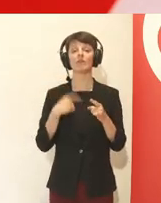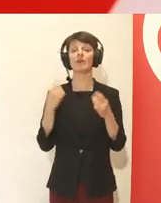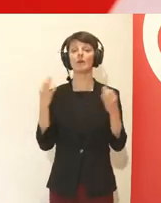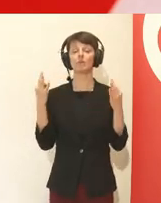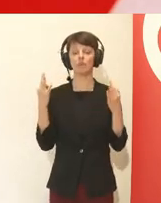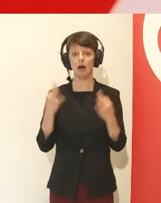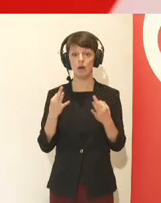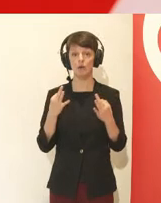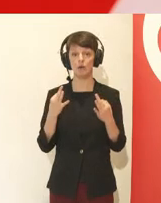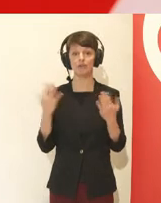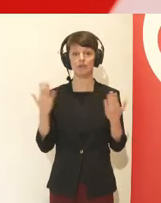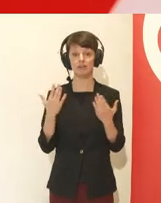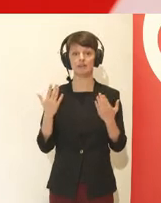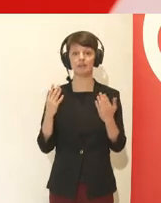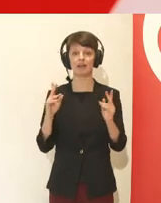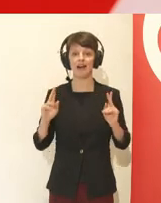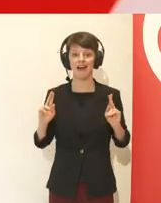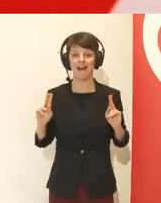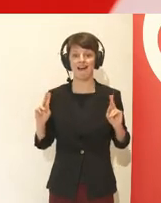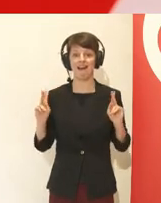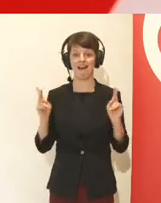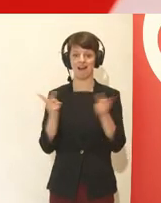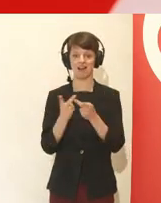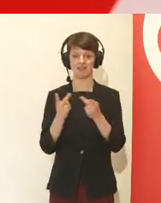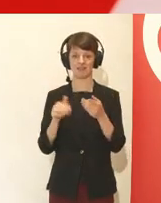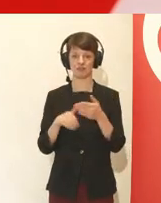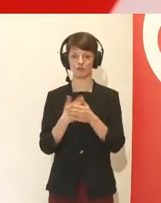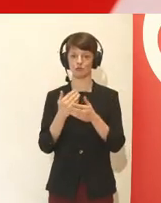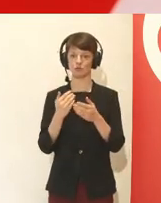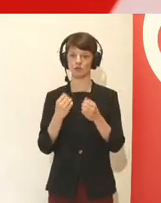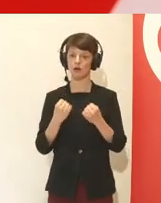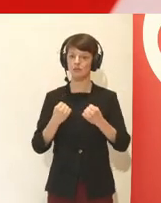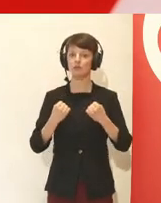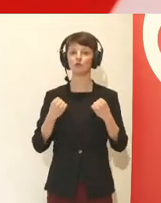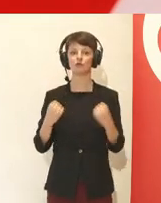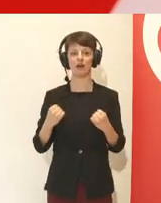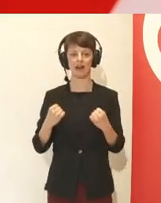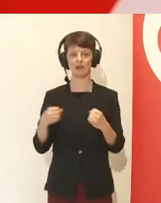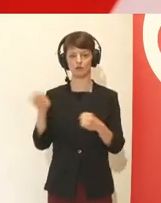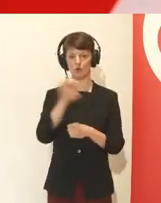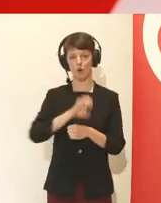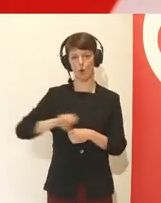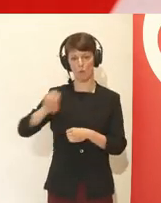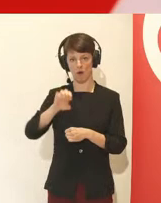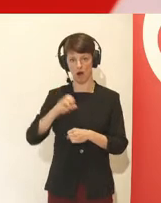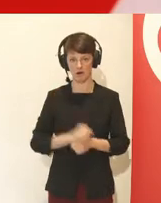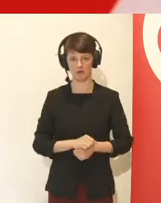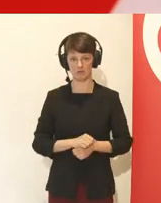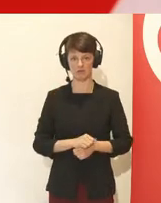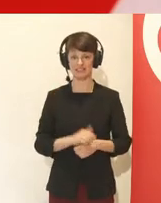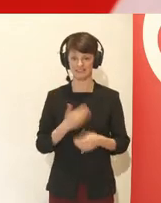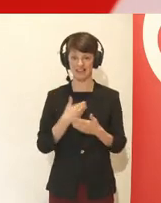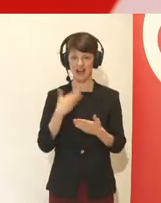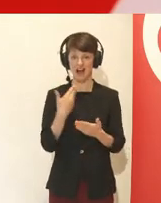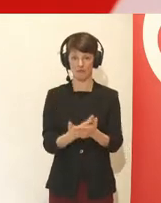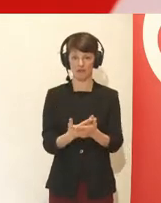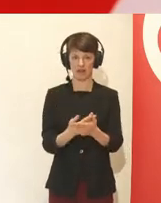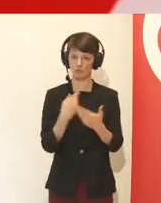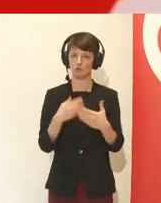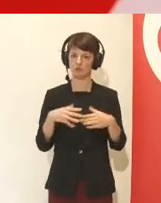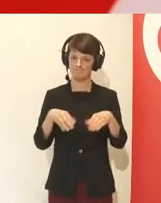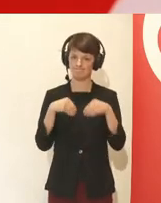ein einiges und ein souveränes europa das ist die aufgabe die wir bewältigen